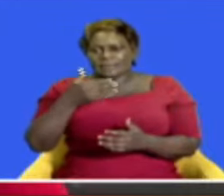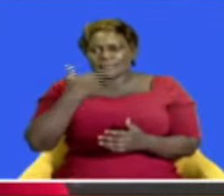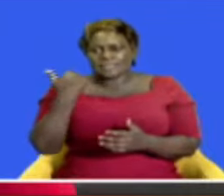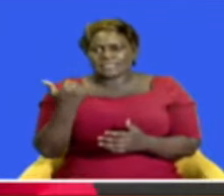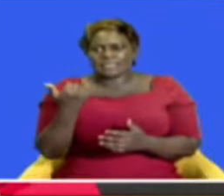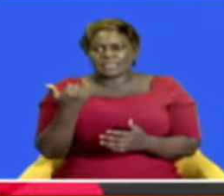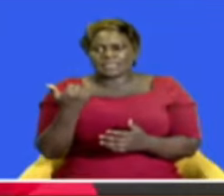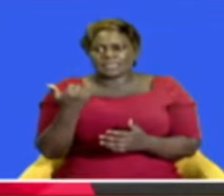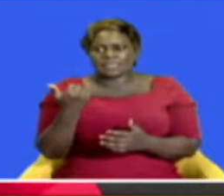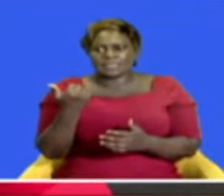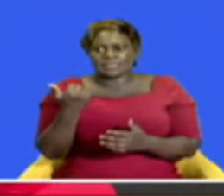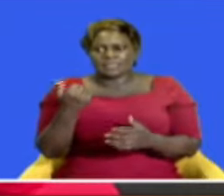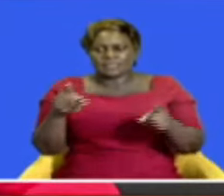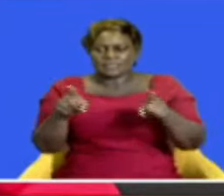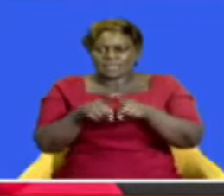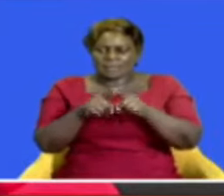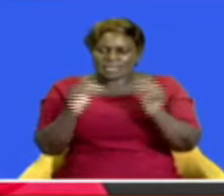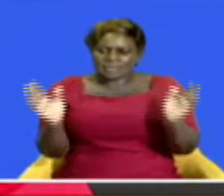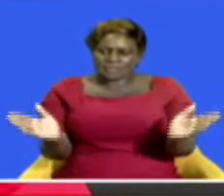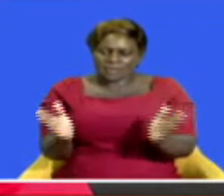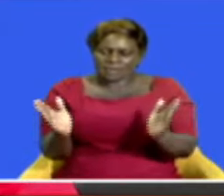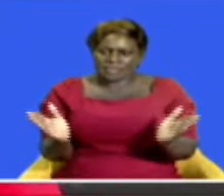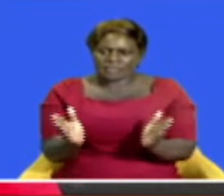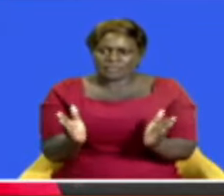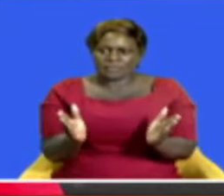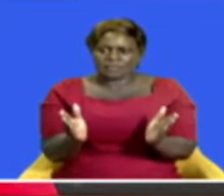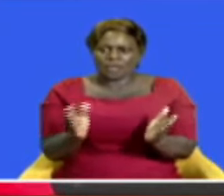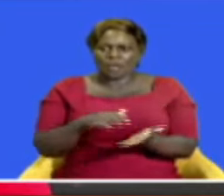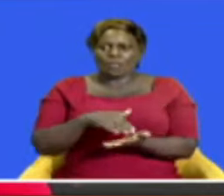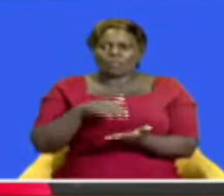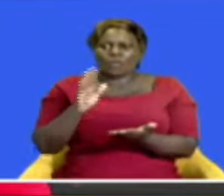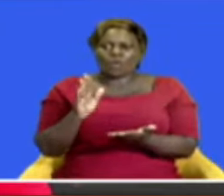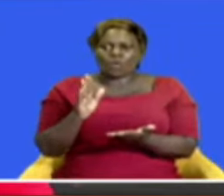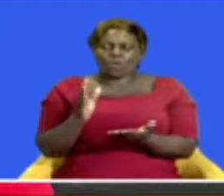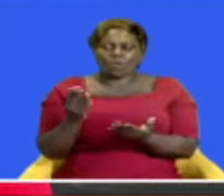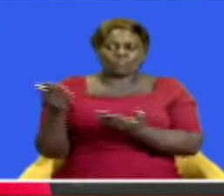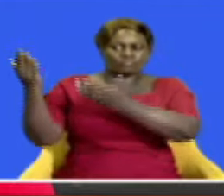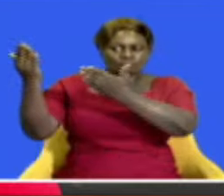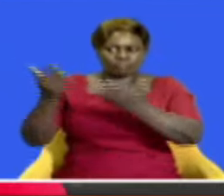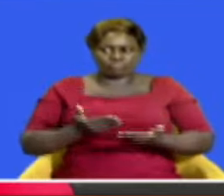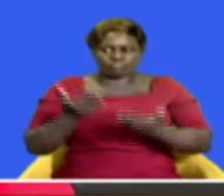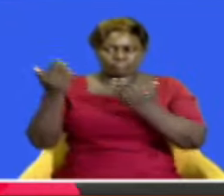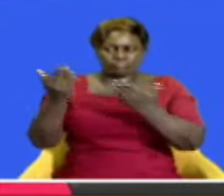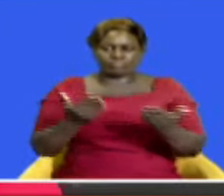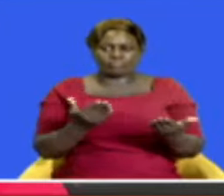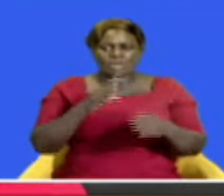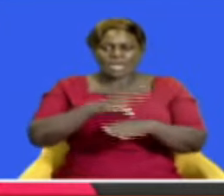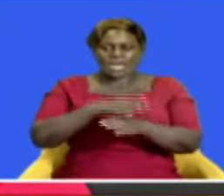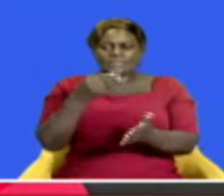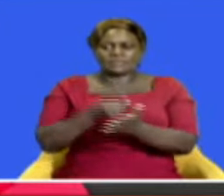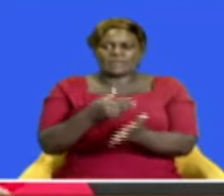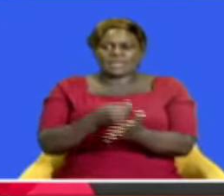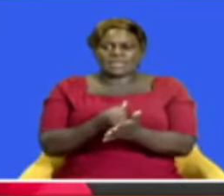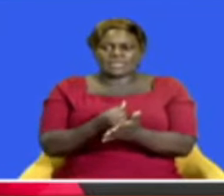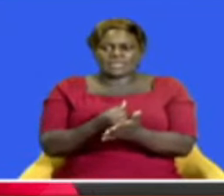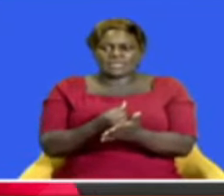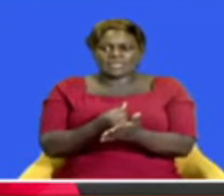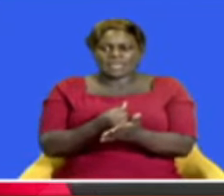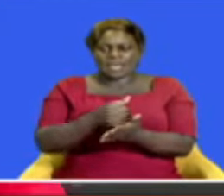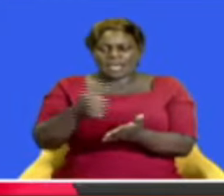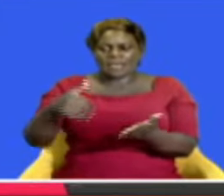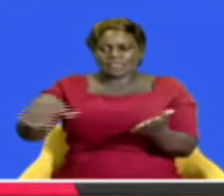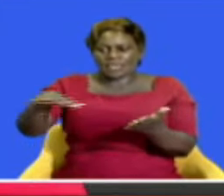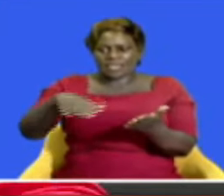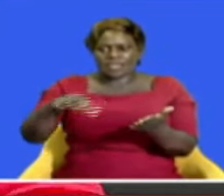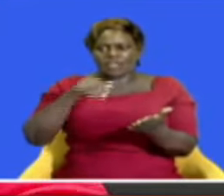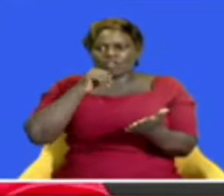to encourage it so that there's more coming in and you can make money out of it at different stages in other areas